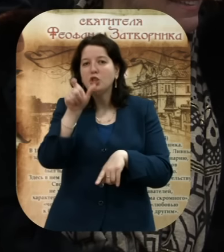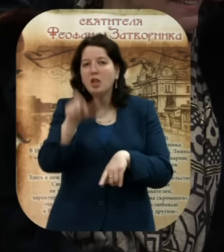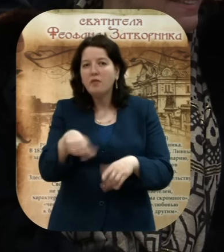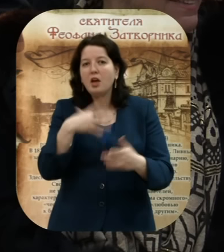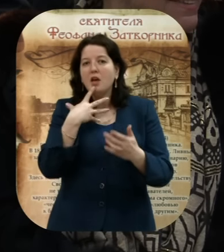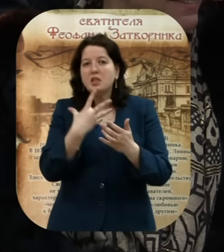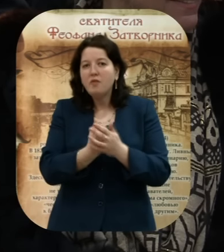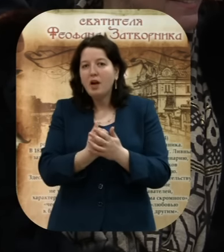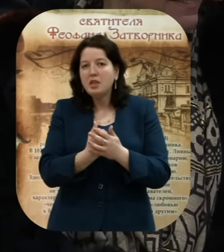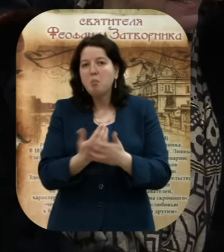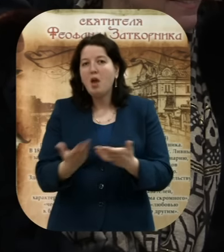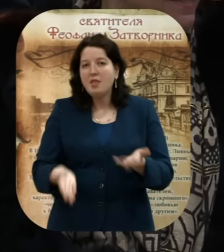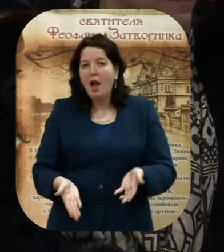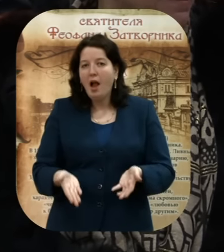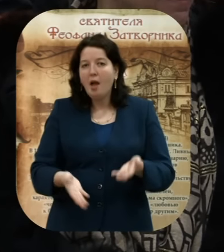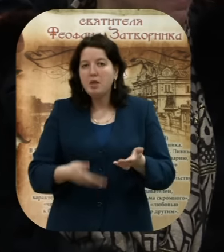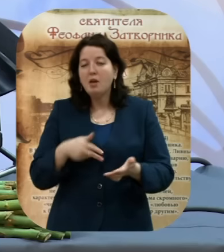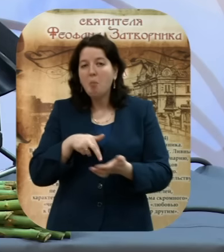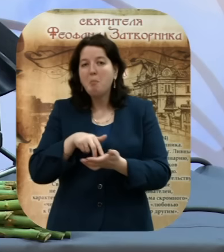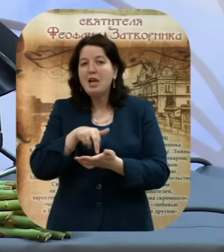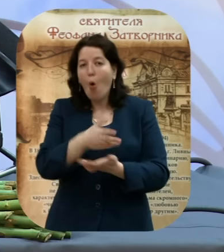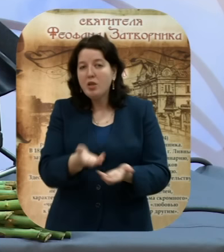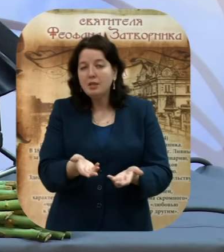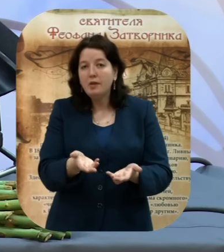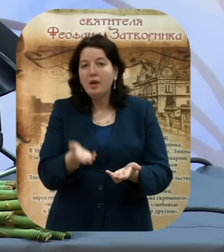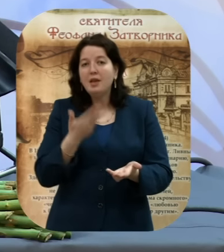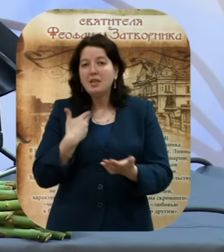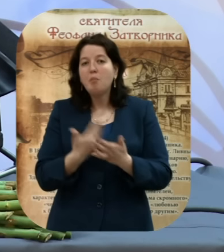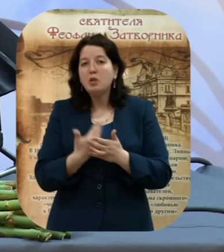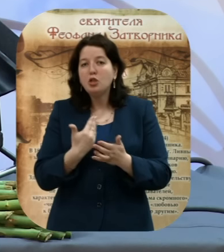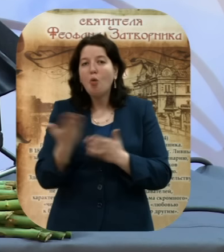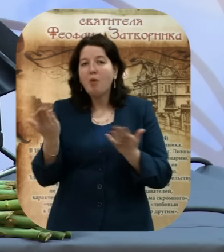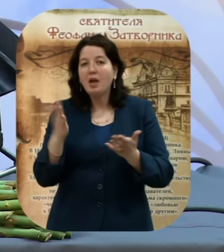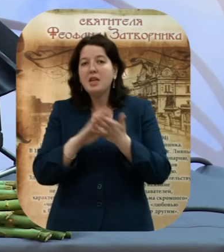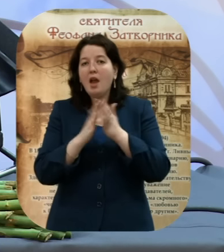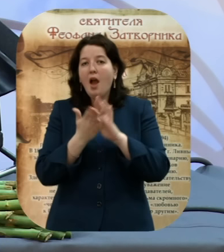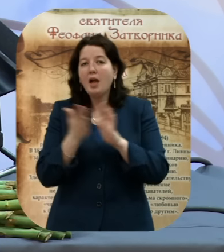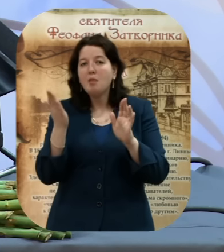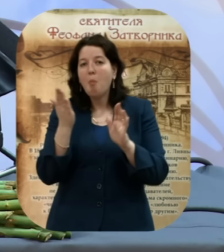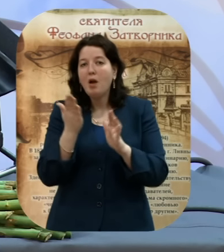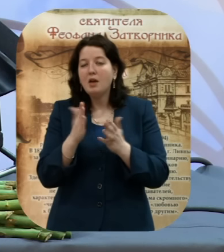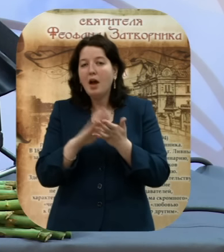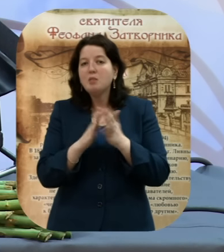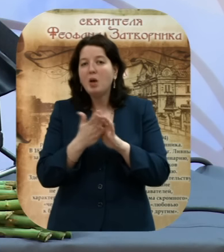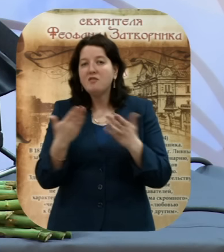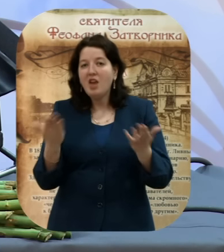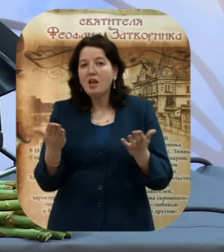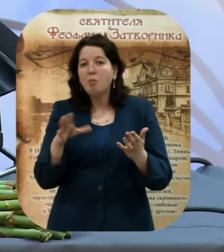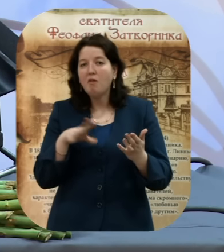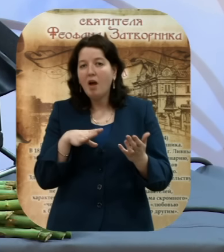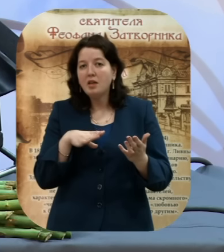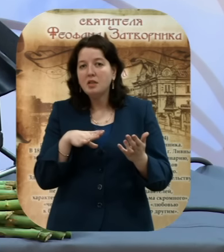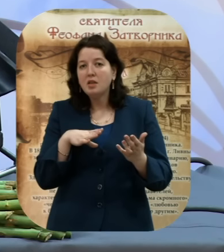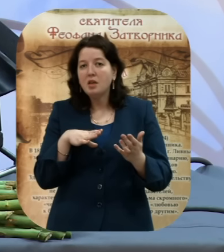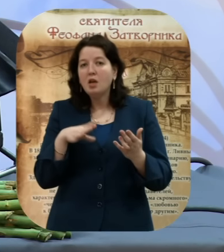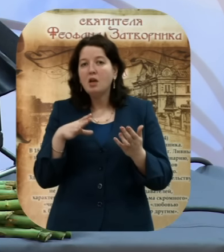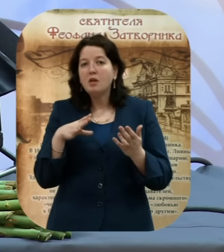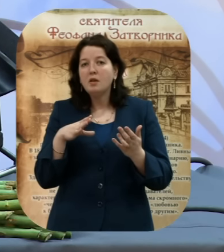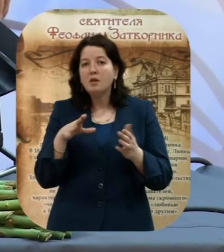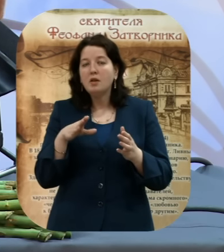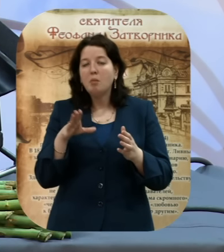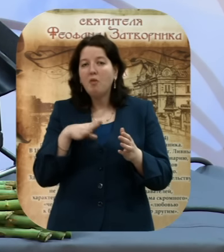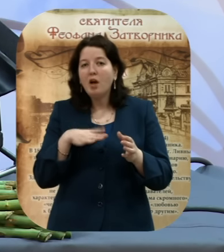собственными ножками приходит. Причем какая атмосфера часто бывает, я вам скажу, просто странной,